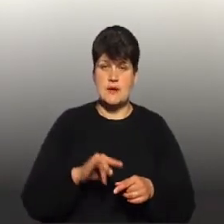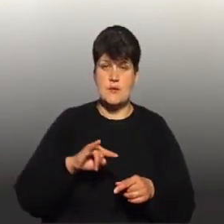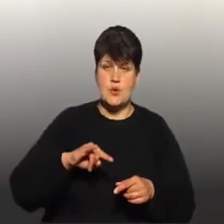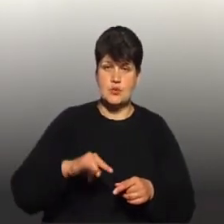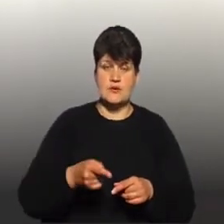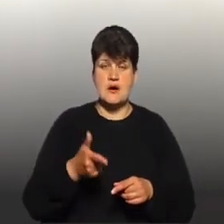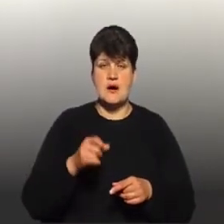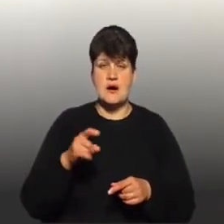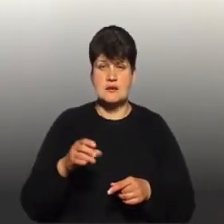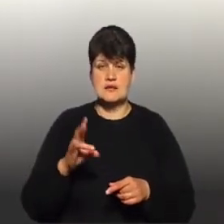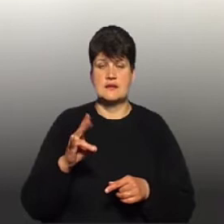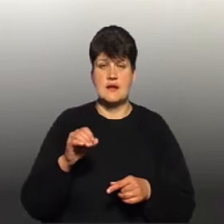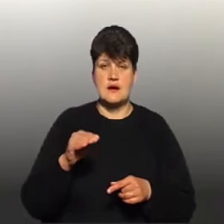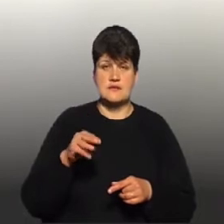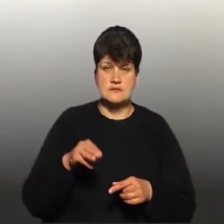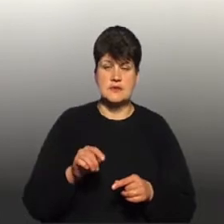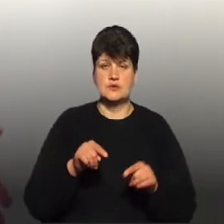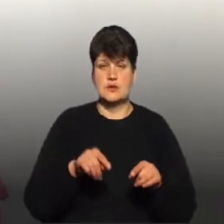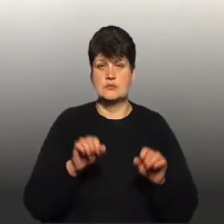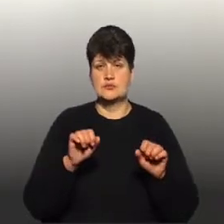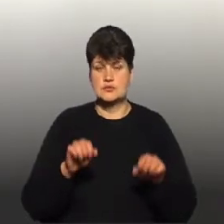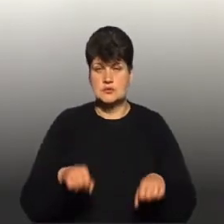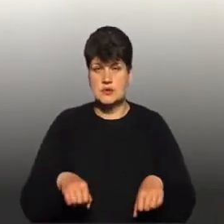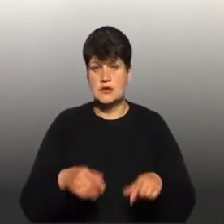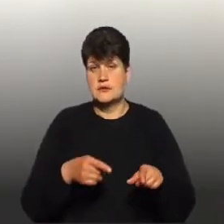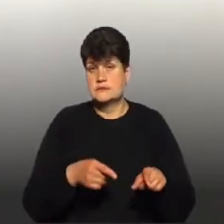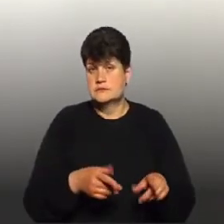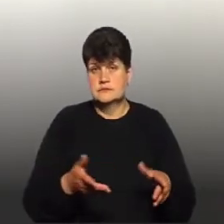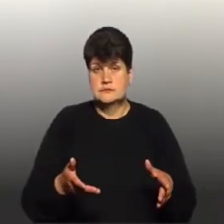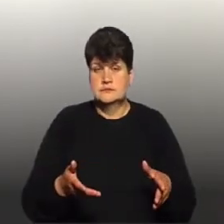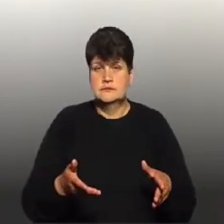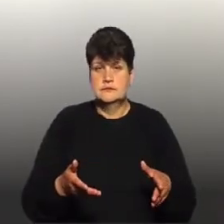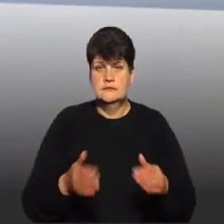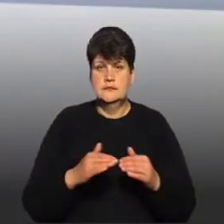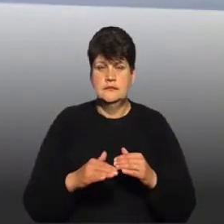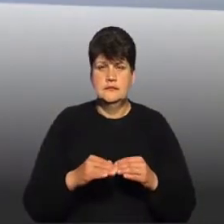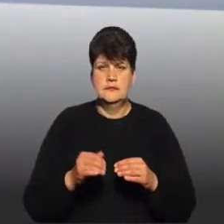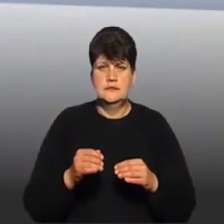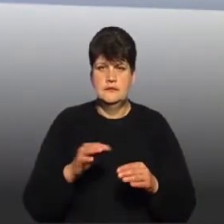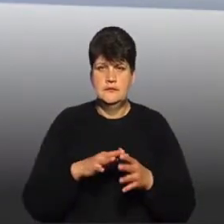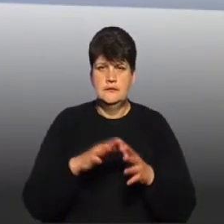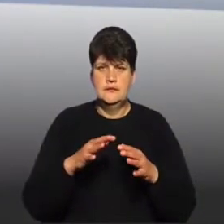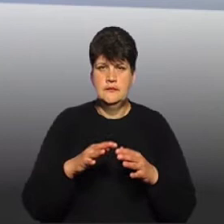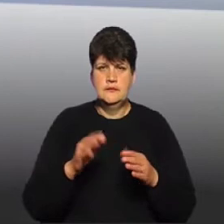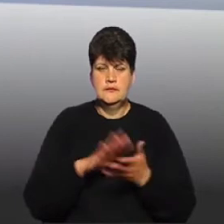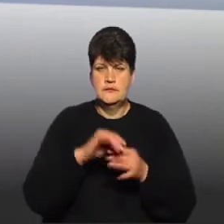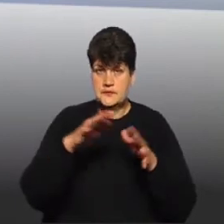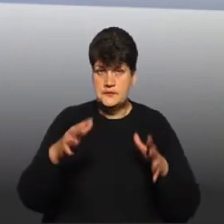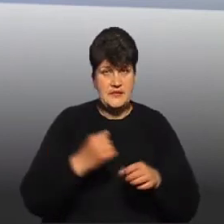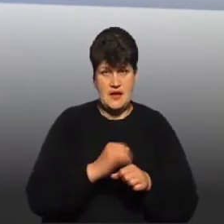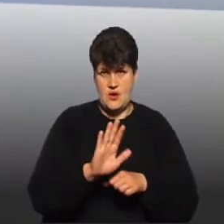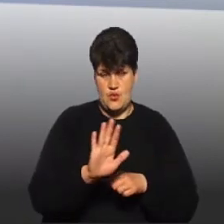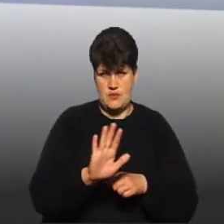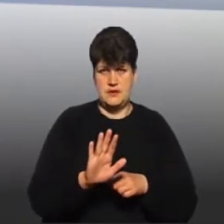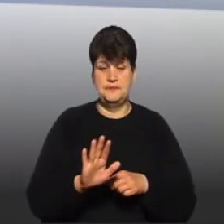тоді, можливо, там чи якісь торфовища, де, звичайно, таких полігонів не влаштовують, так? Тоді ми би могли говорити, що